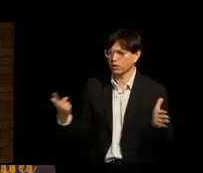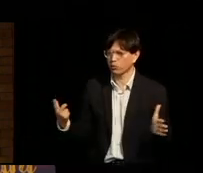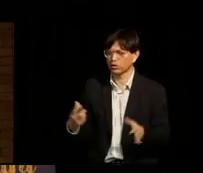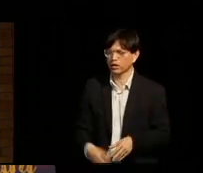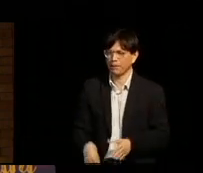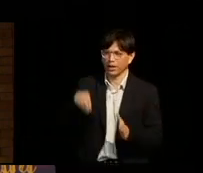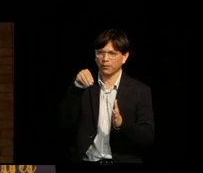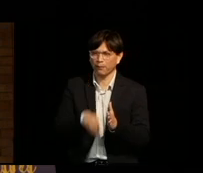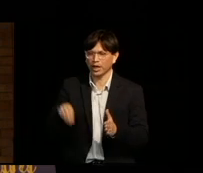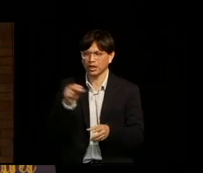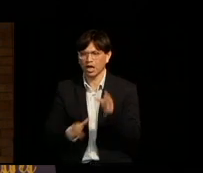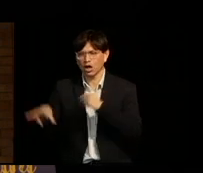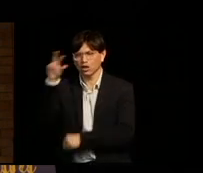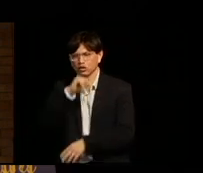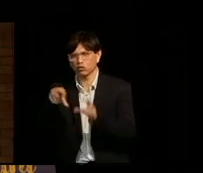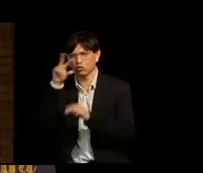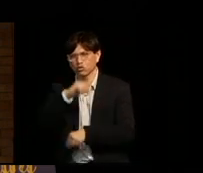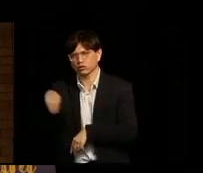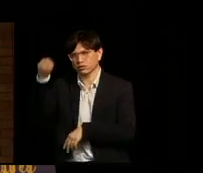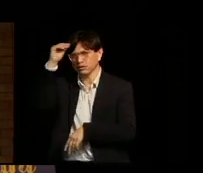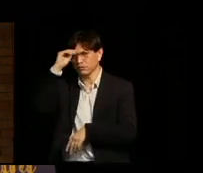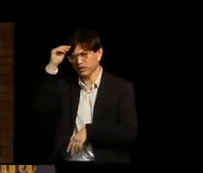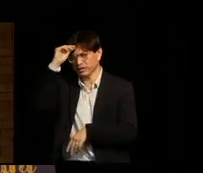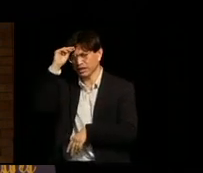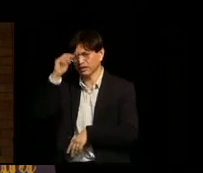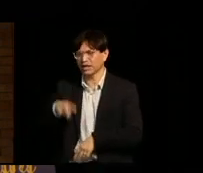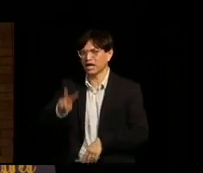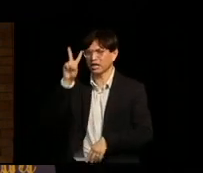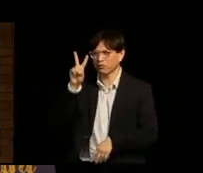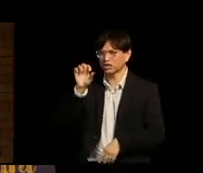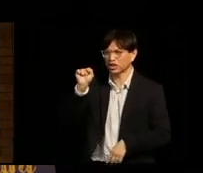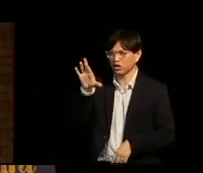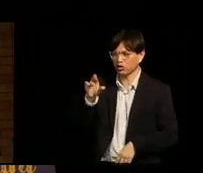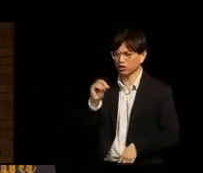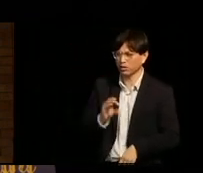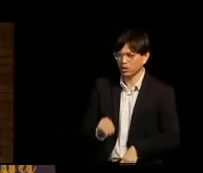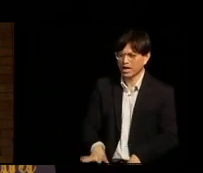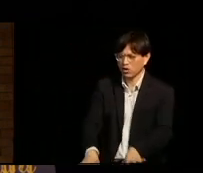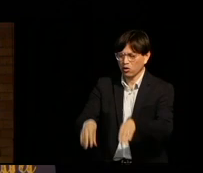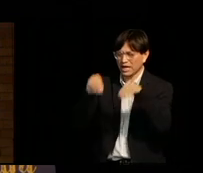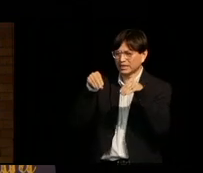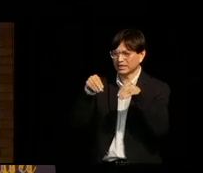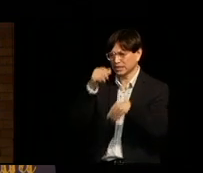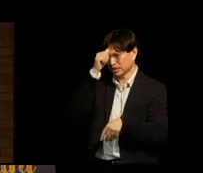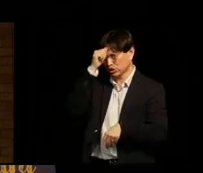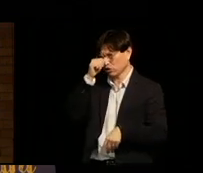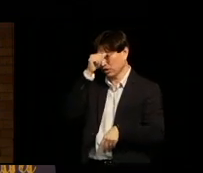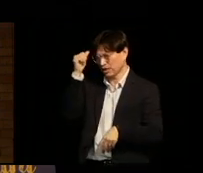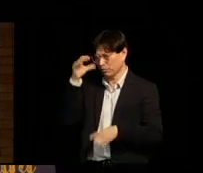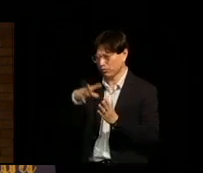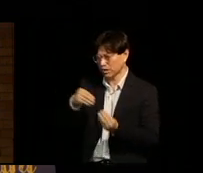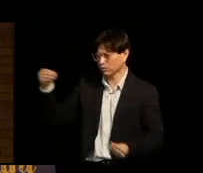discussione quella mentalità che il vangelo di Marco All'inizio ci dice e all'inizio della Quaresima ci dice di